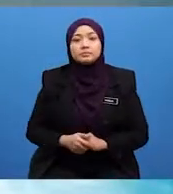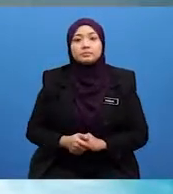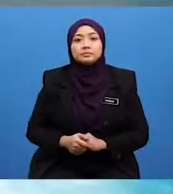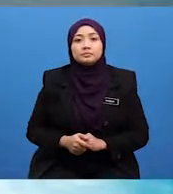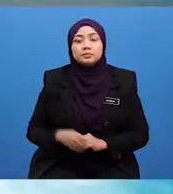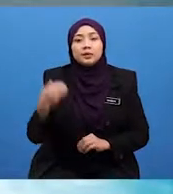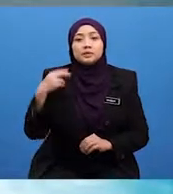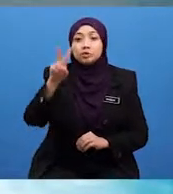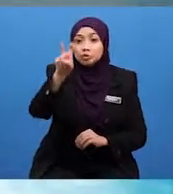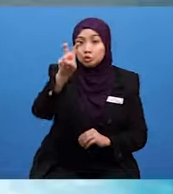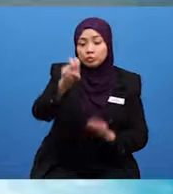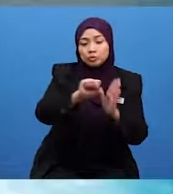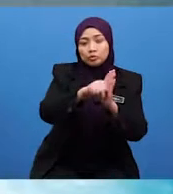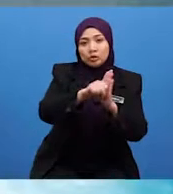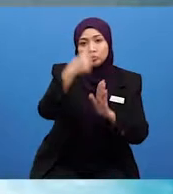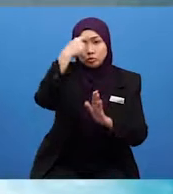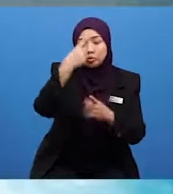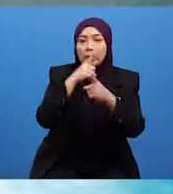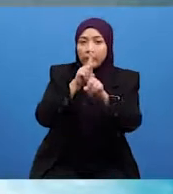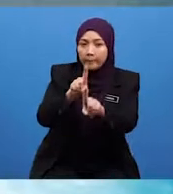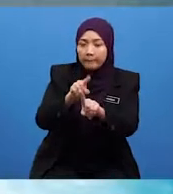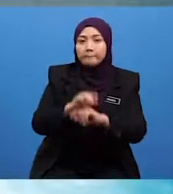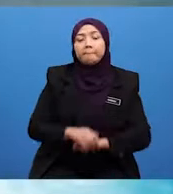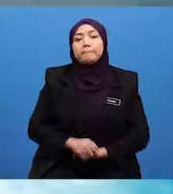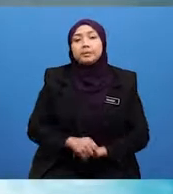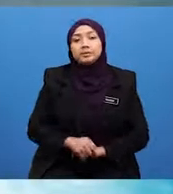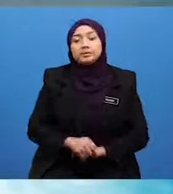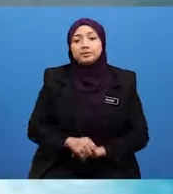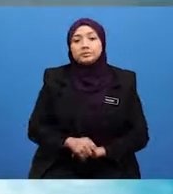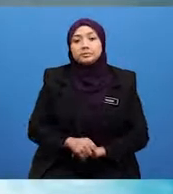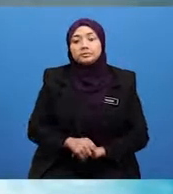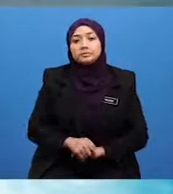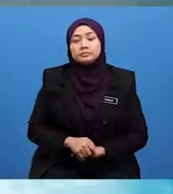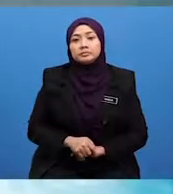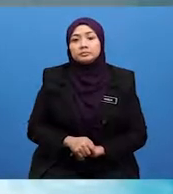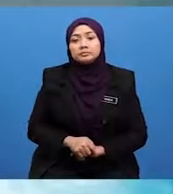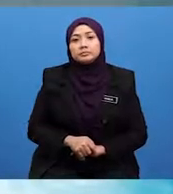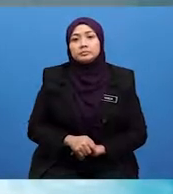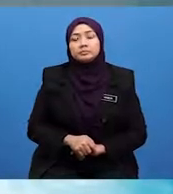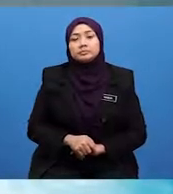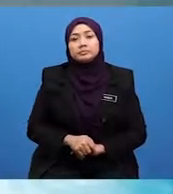ada 20 saat untuk mencuba soalan ini. Selamat mencuba.